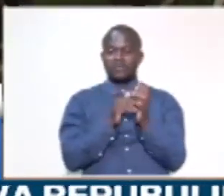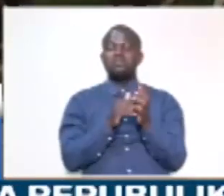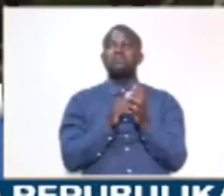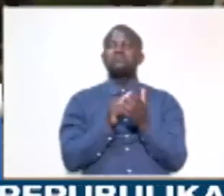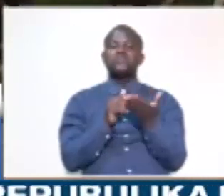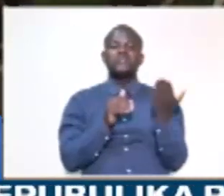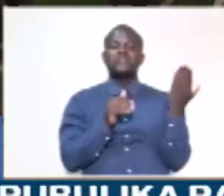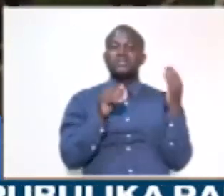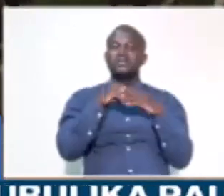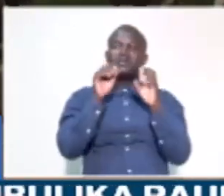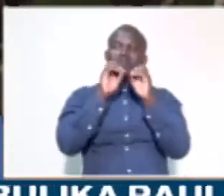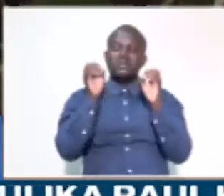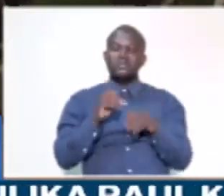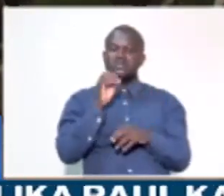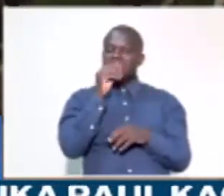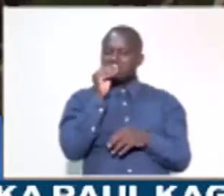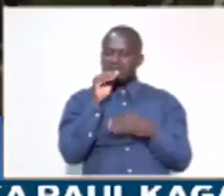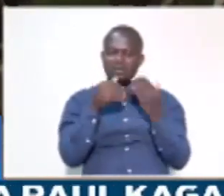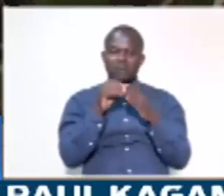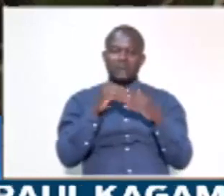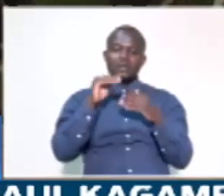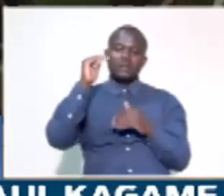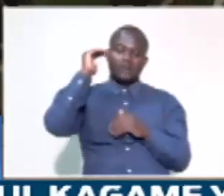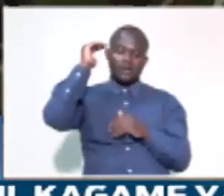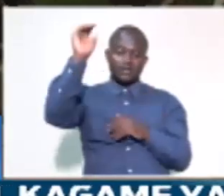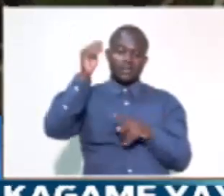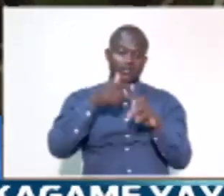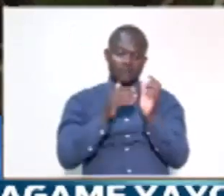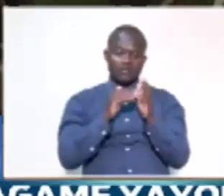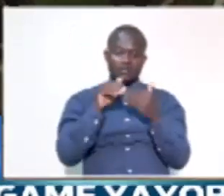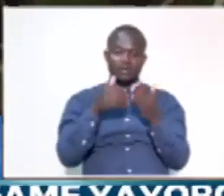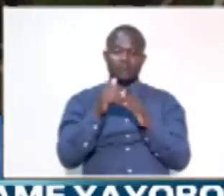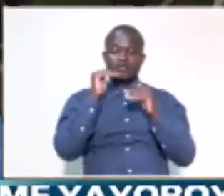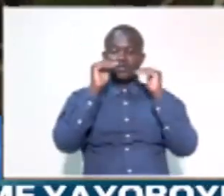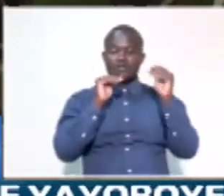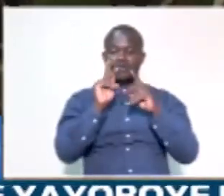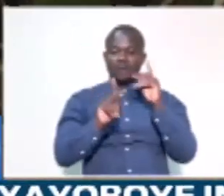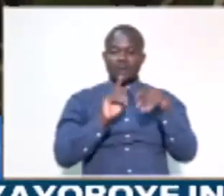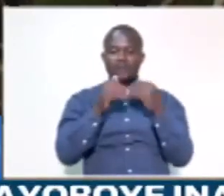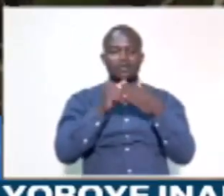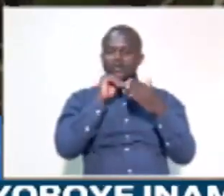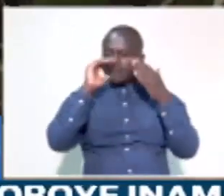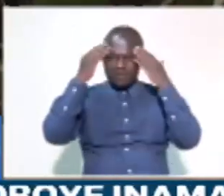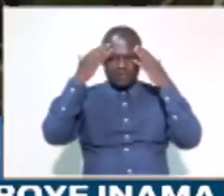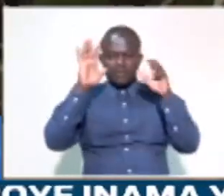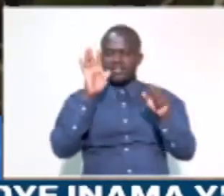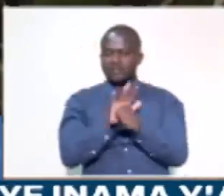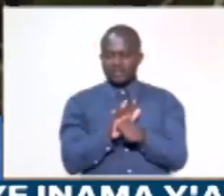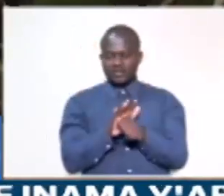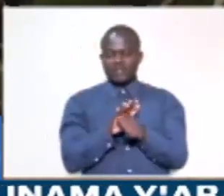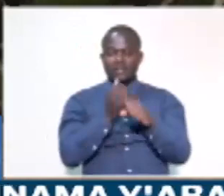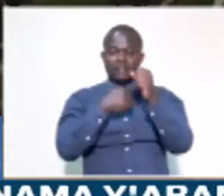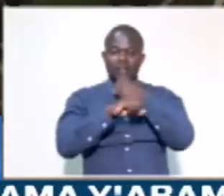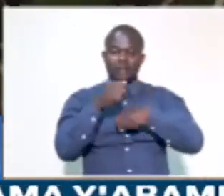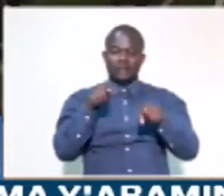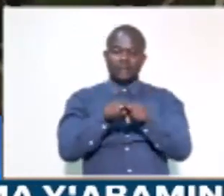mu za ofisi, bigahera mu bayobozi bo hejuru ariko ku rwego rw'abaturage ugasanga abantu ntago babizi cyane. Igikorwa